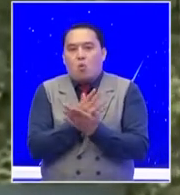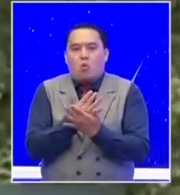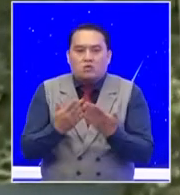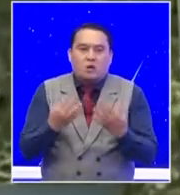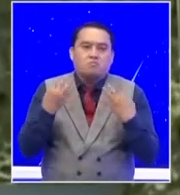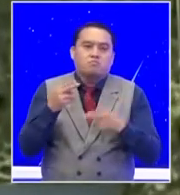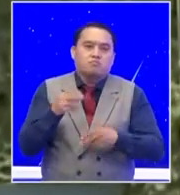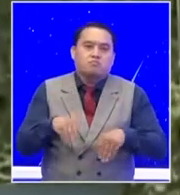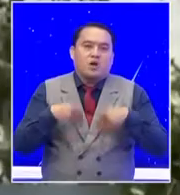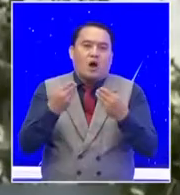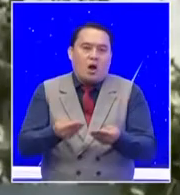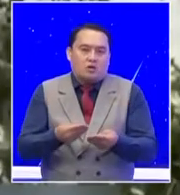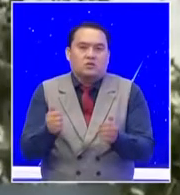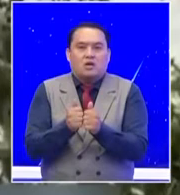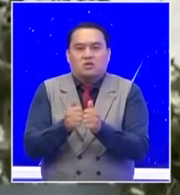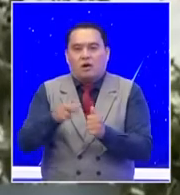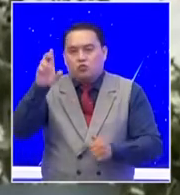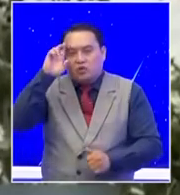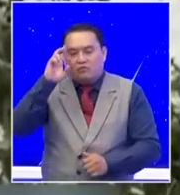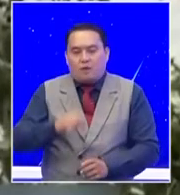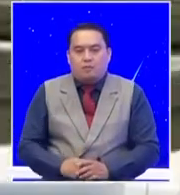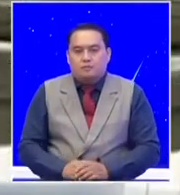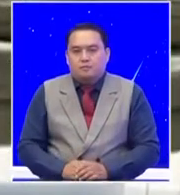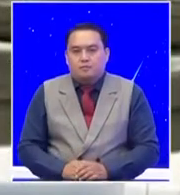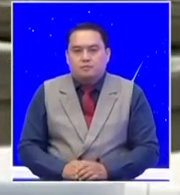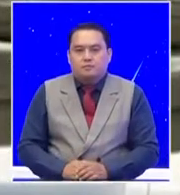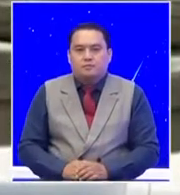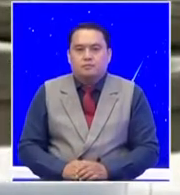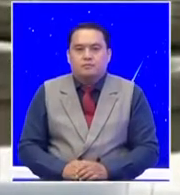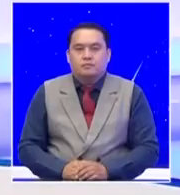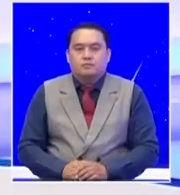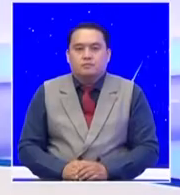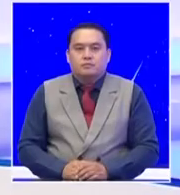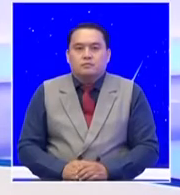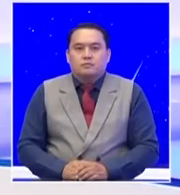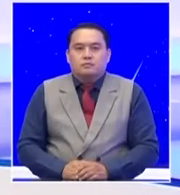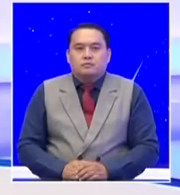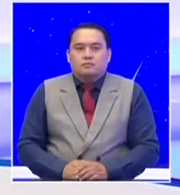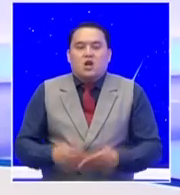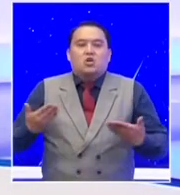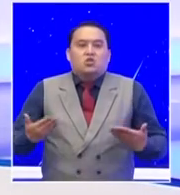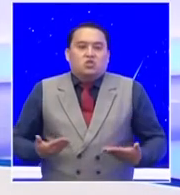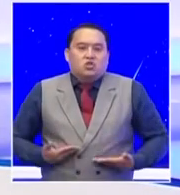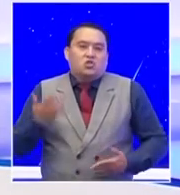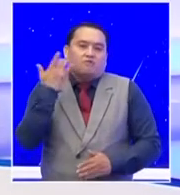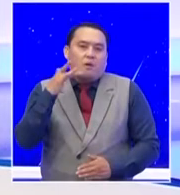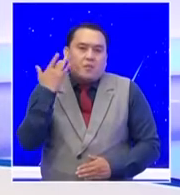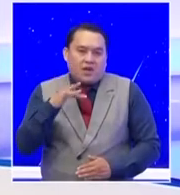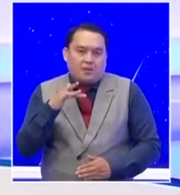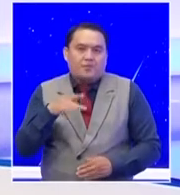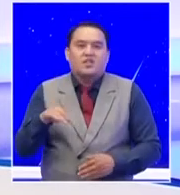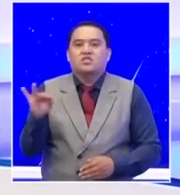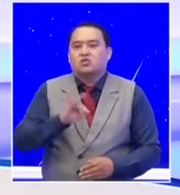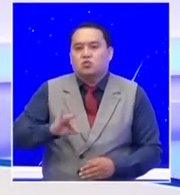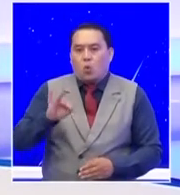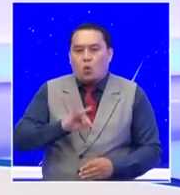но и поставлять продукцию в соседние страны. на ПМЖ в США. История